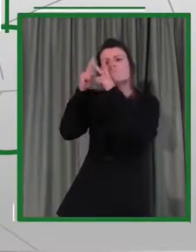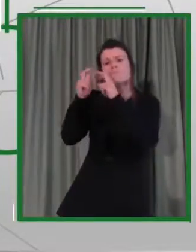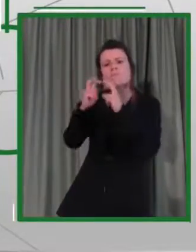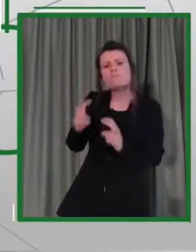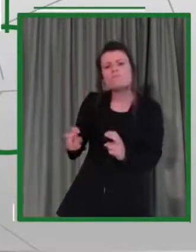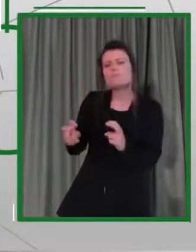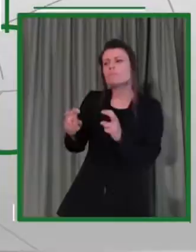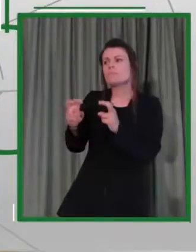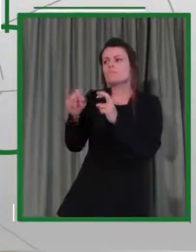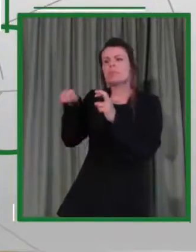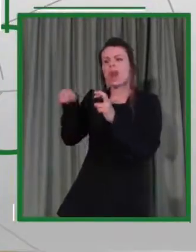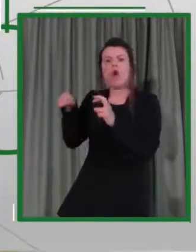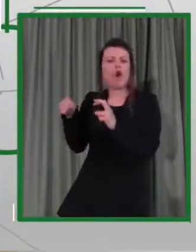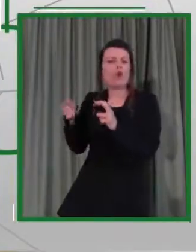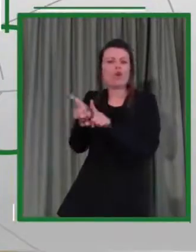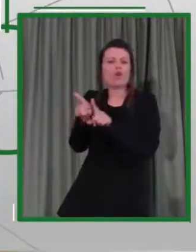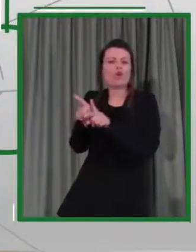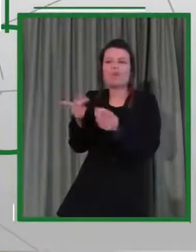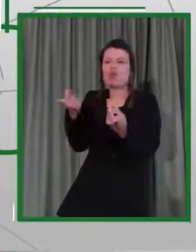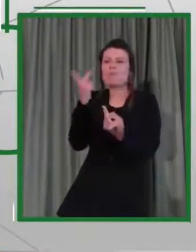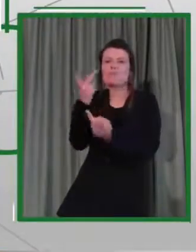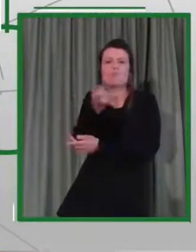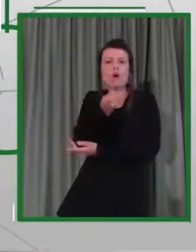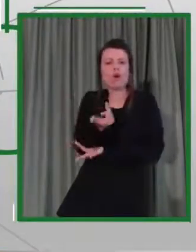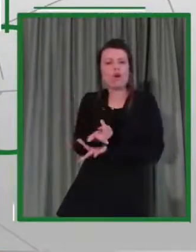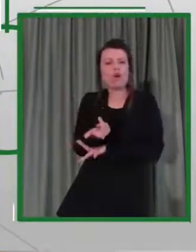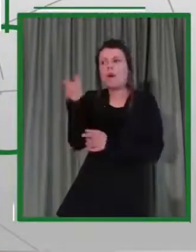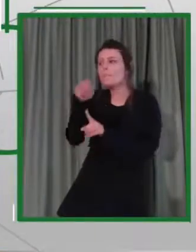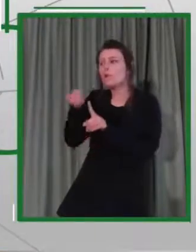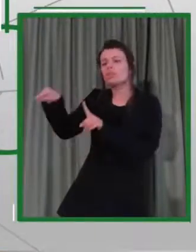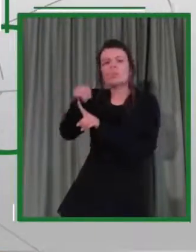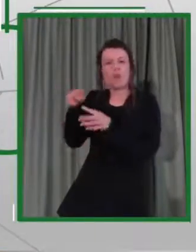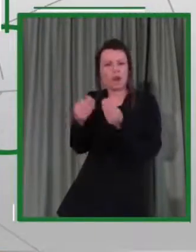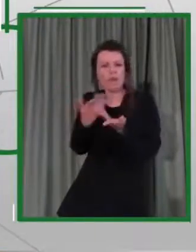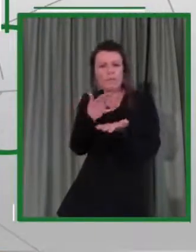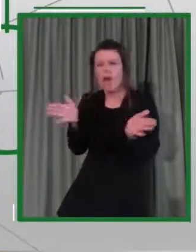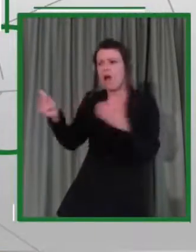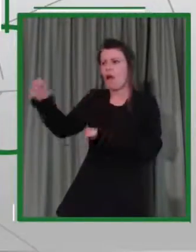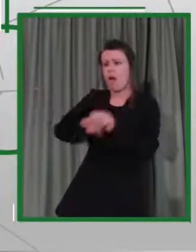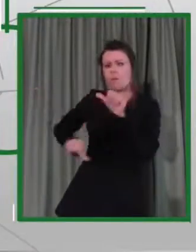nei loro studi, testano,